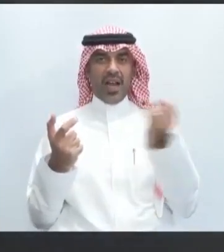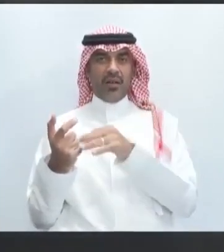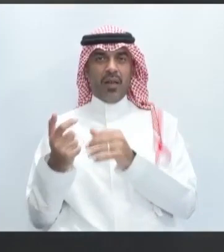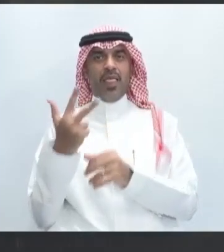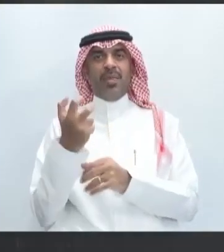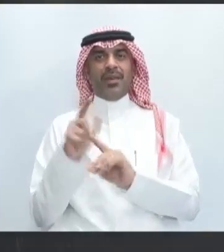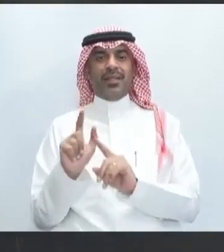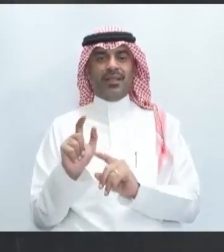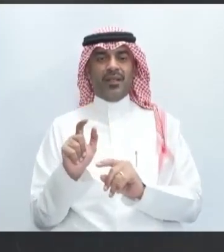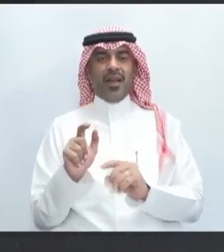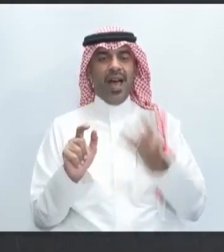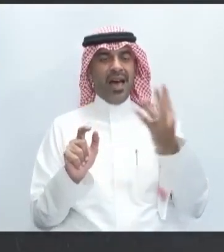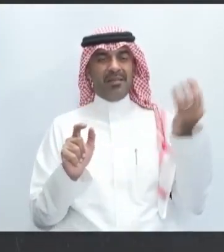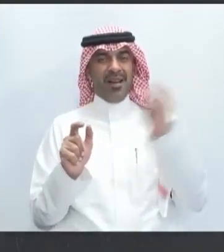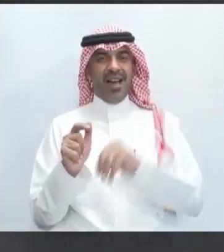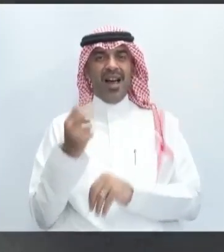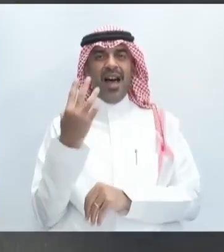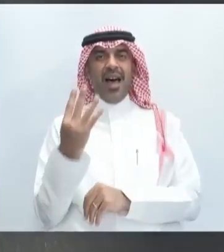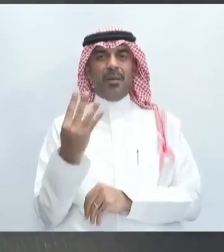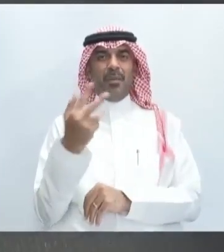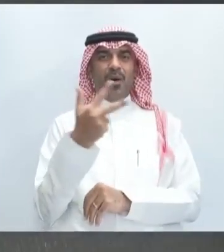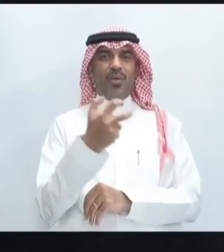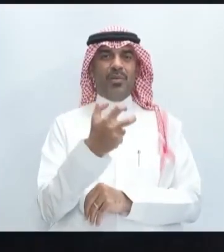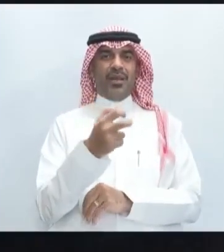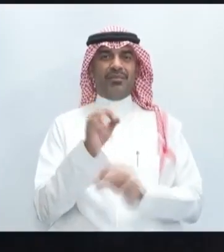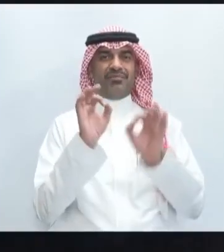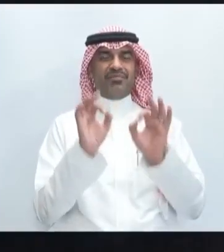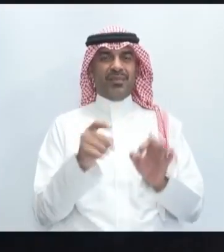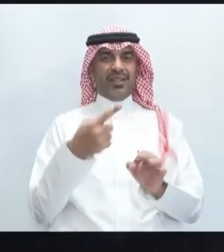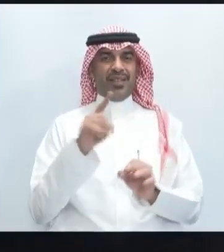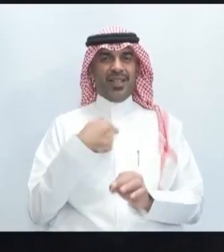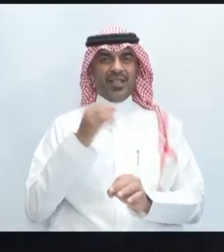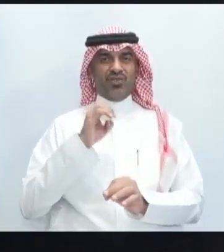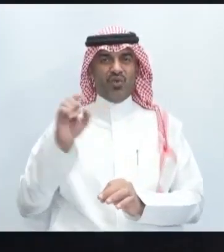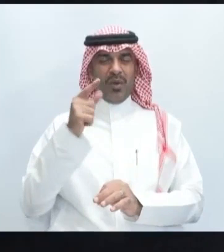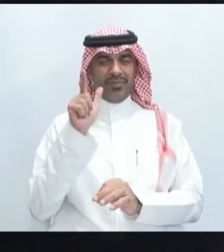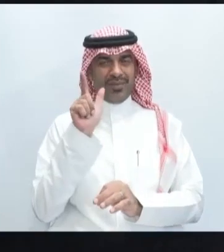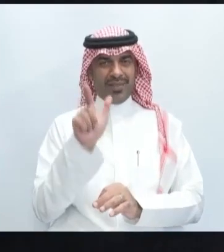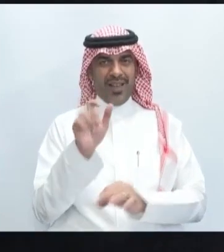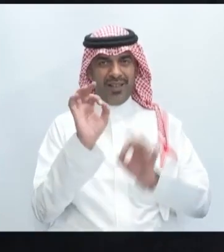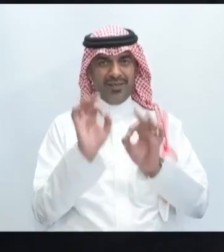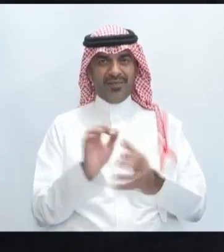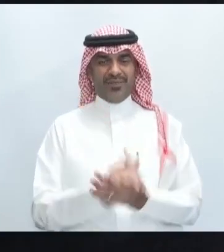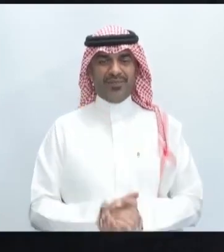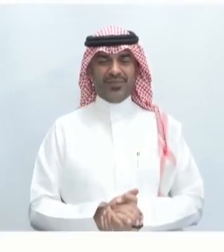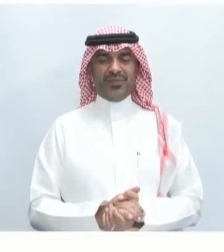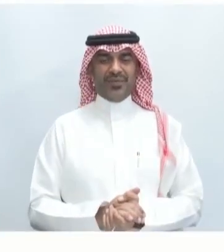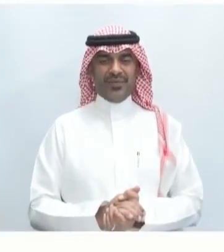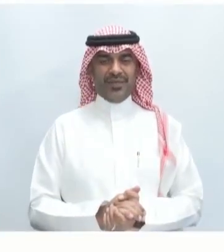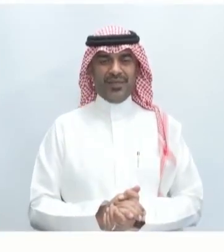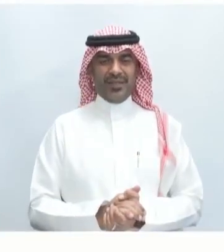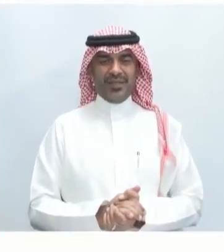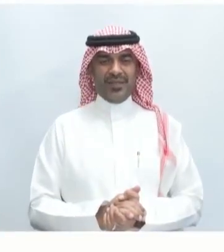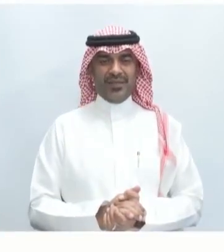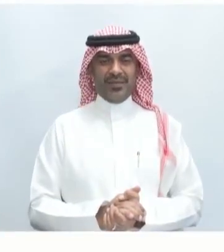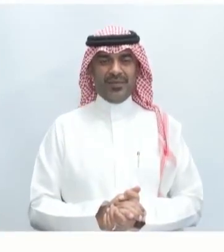ونضيف عليها اربعه اصبحت اربعه وثمانون اذا اجابتنا صحيحه بارك الله فيكم ومع هذا السؤال